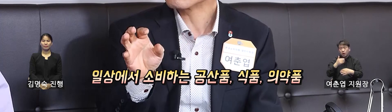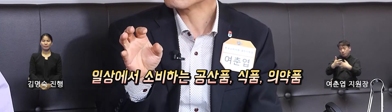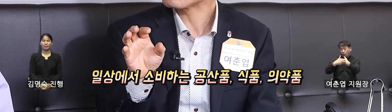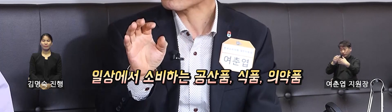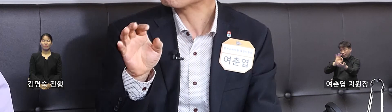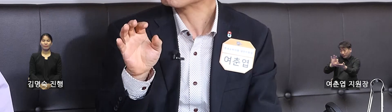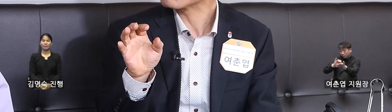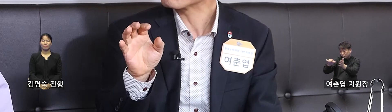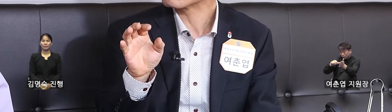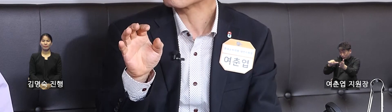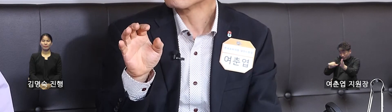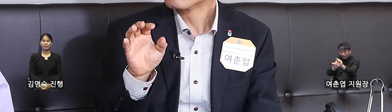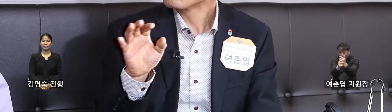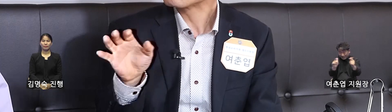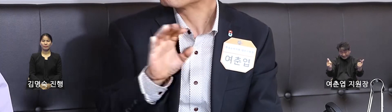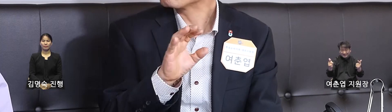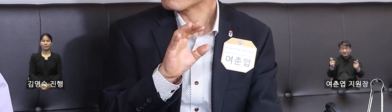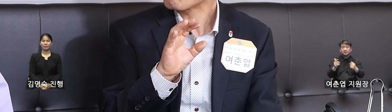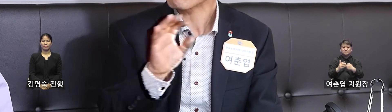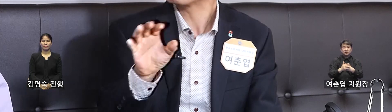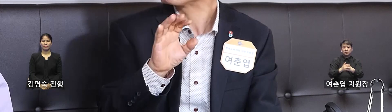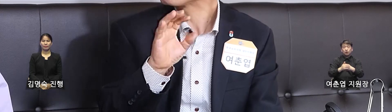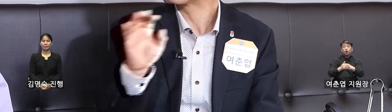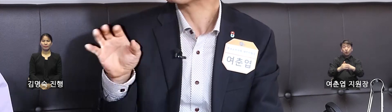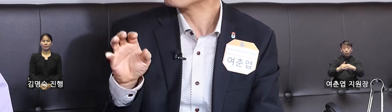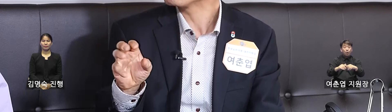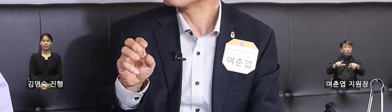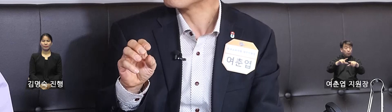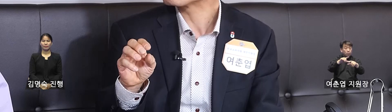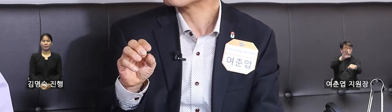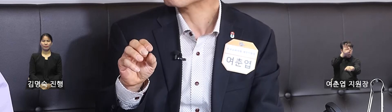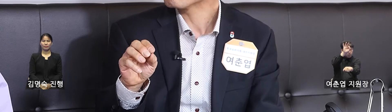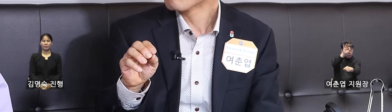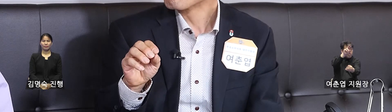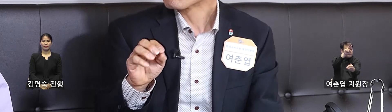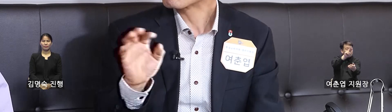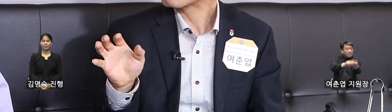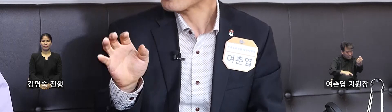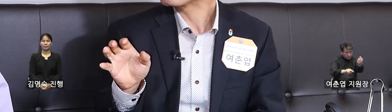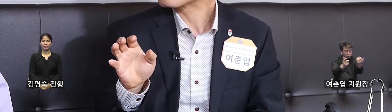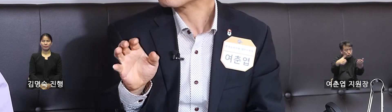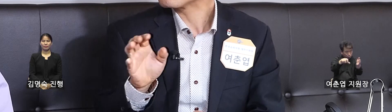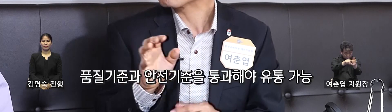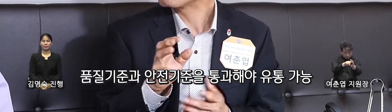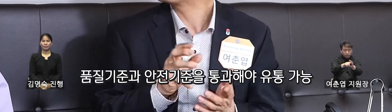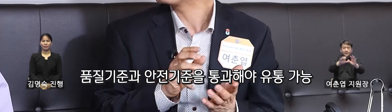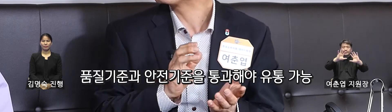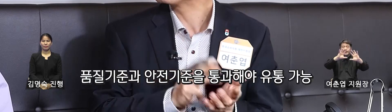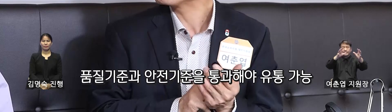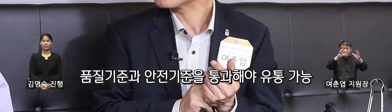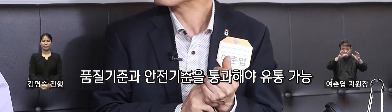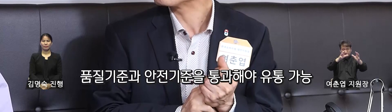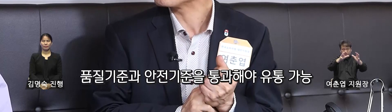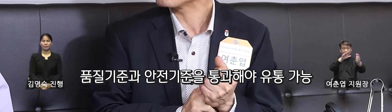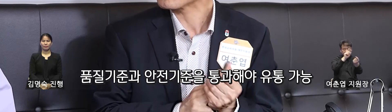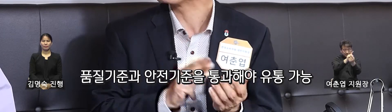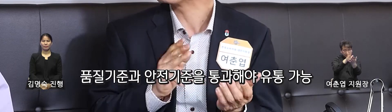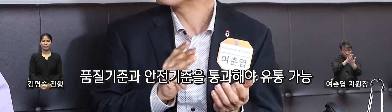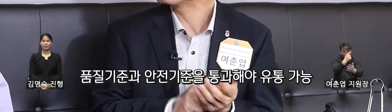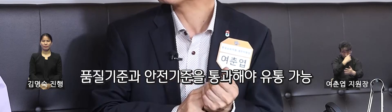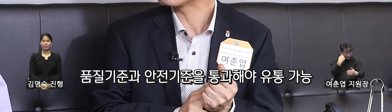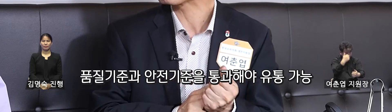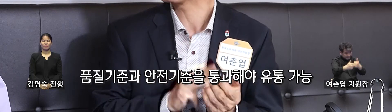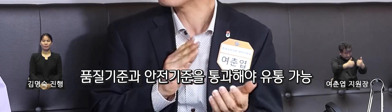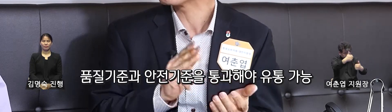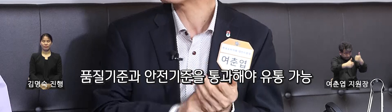의약품이라든지 이런 제품들은 시중에 판매되고 유통되기 위해서는 국가에서 정한 품질 기준이라든지